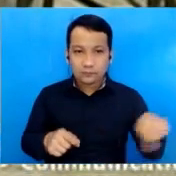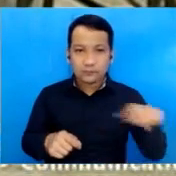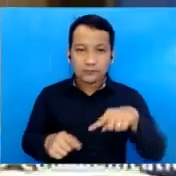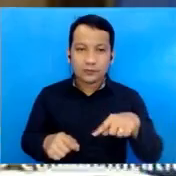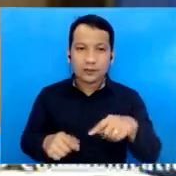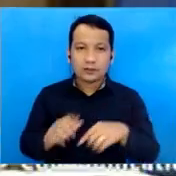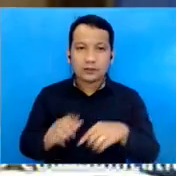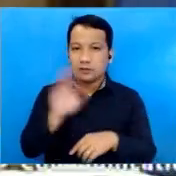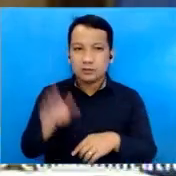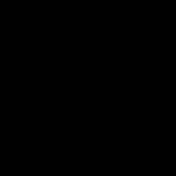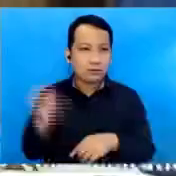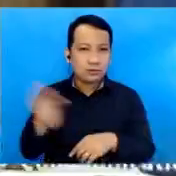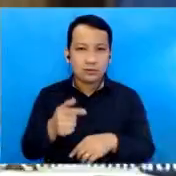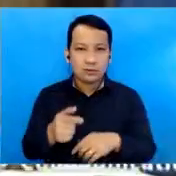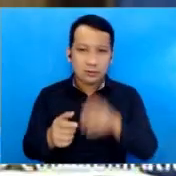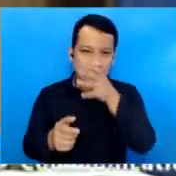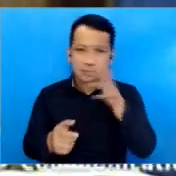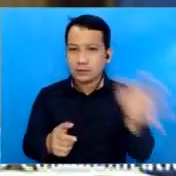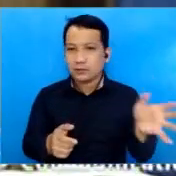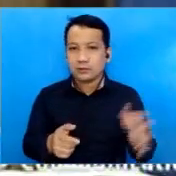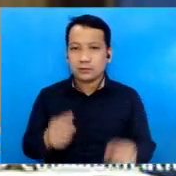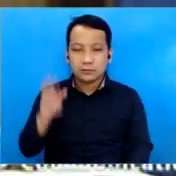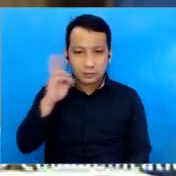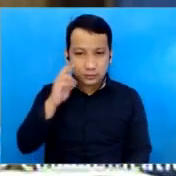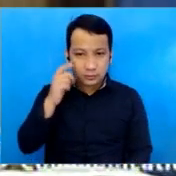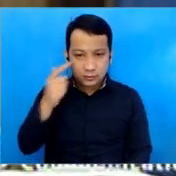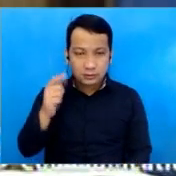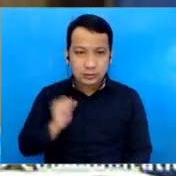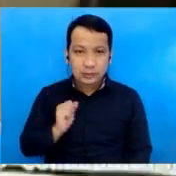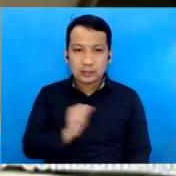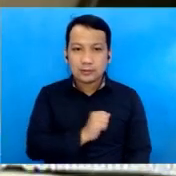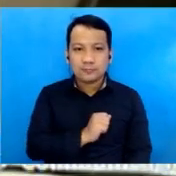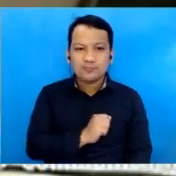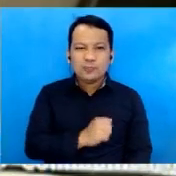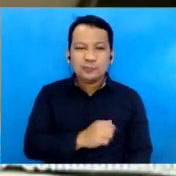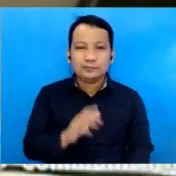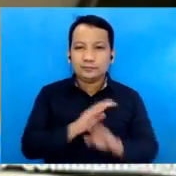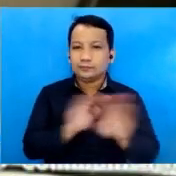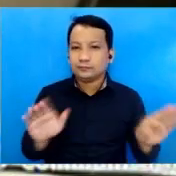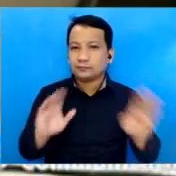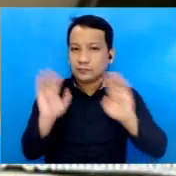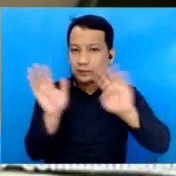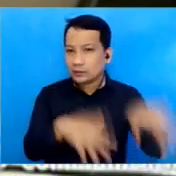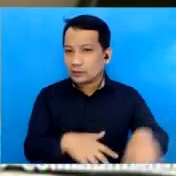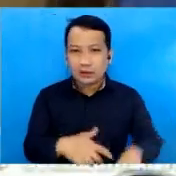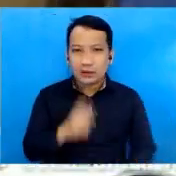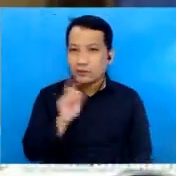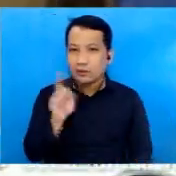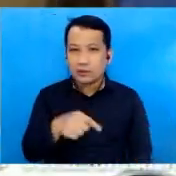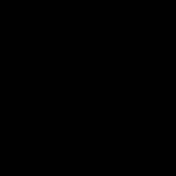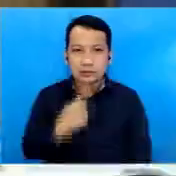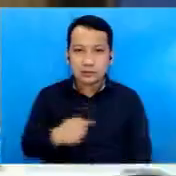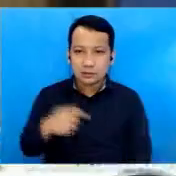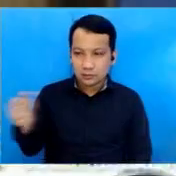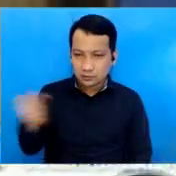mind Gordon. He is nothing. Okay, kailangan ko yan tsaka